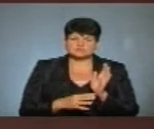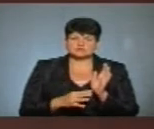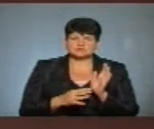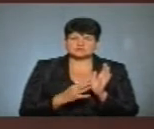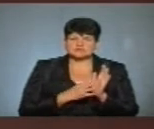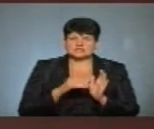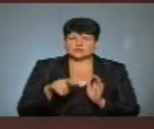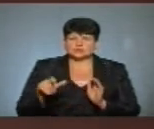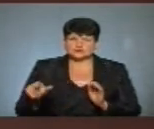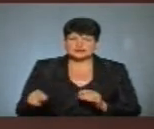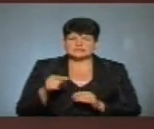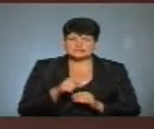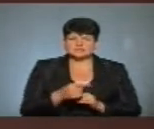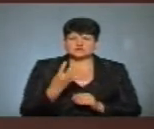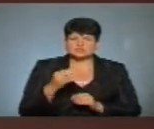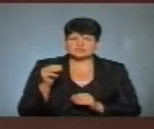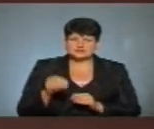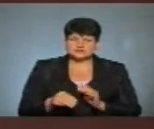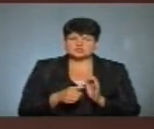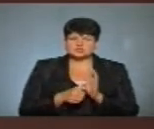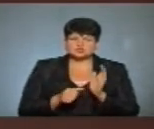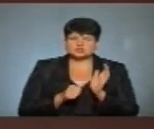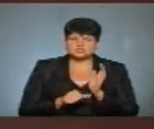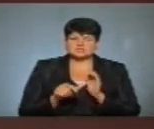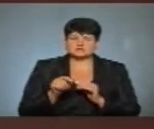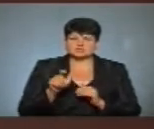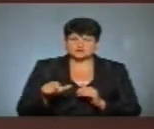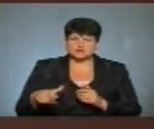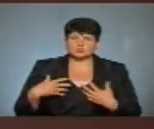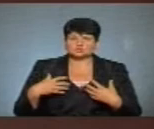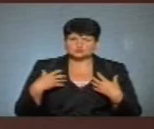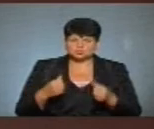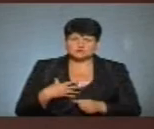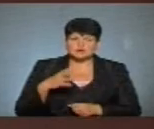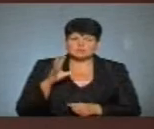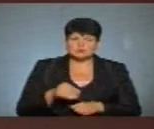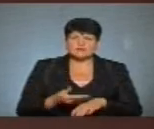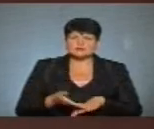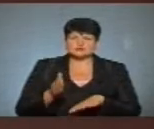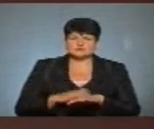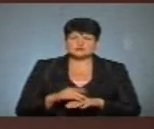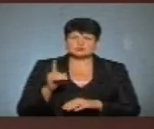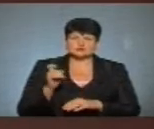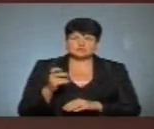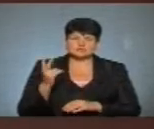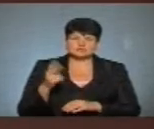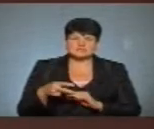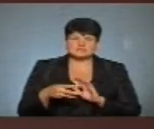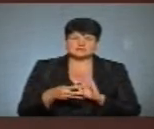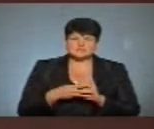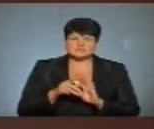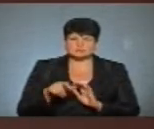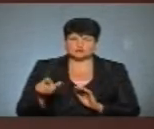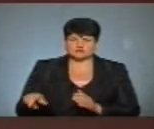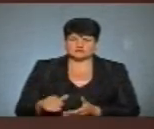10699 людей. З них 4660 одужали і померли через ускладнення 128 людей,